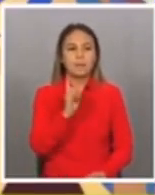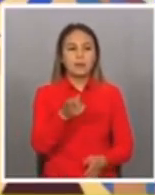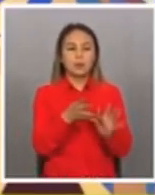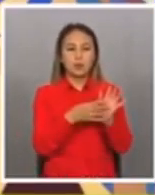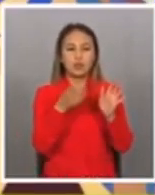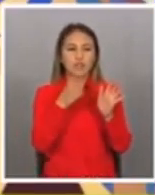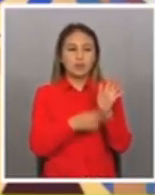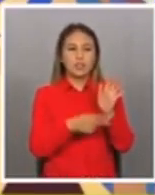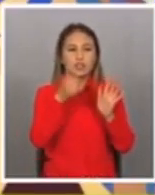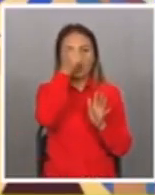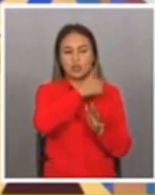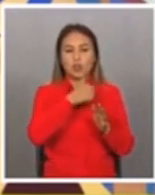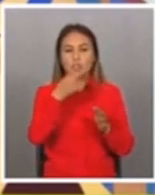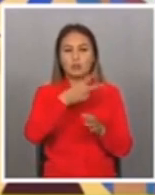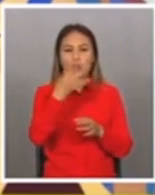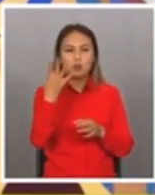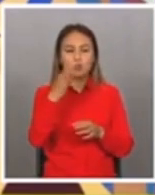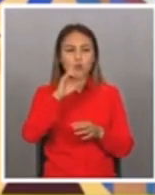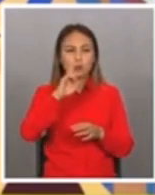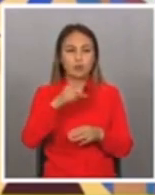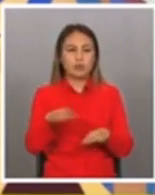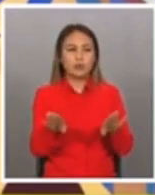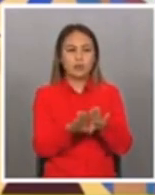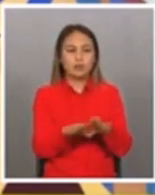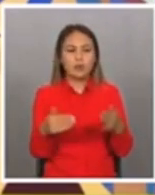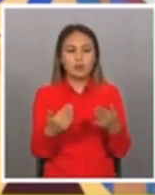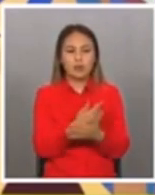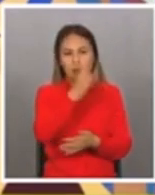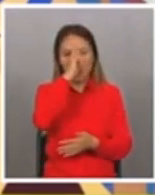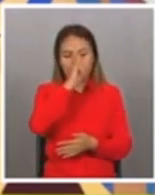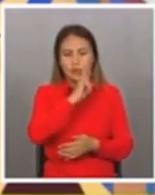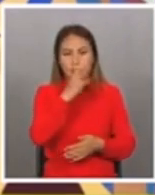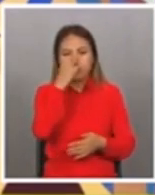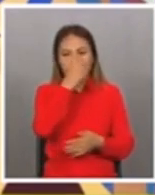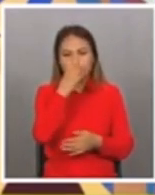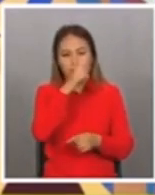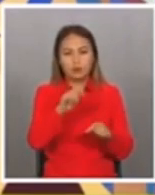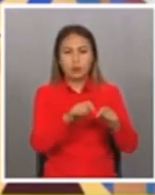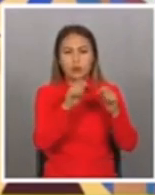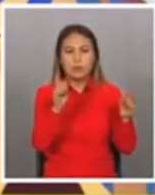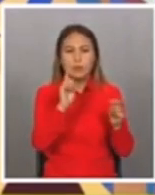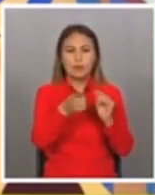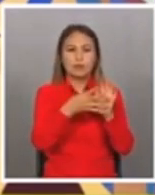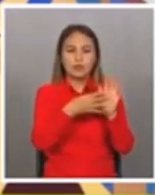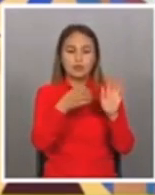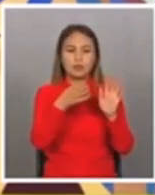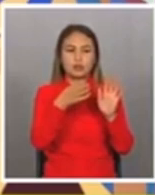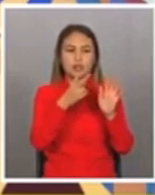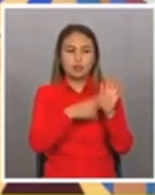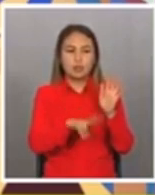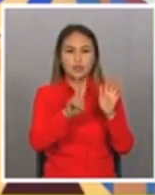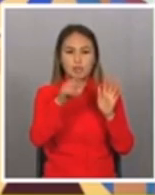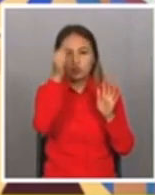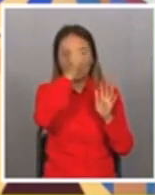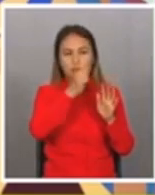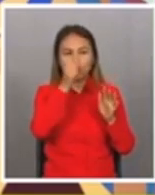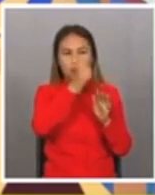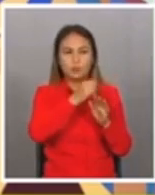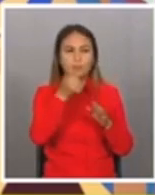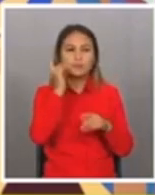1970 жылы 24 шілдеде жаңа қазақ ұлттық циркі құрылып, 1972 жылы сиқырлы киізі атты